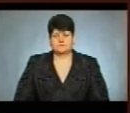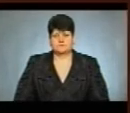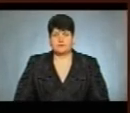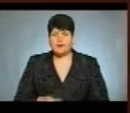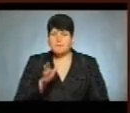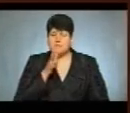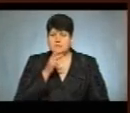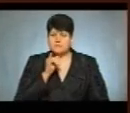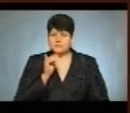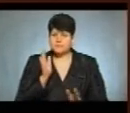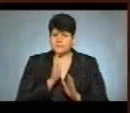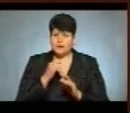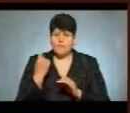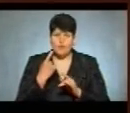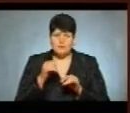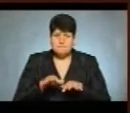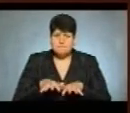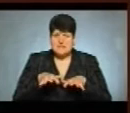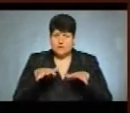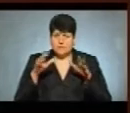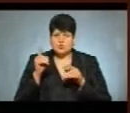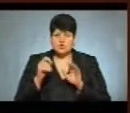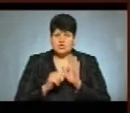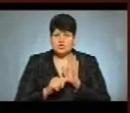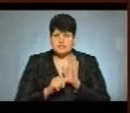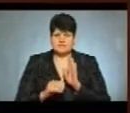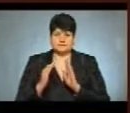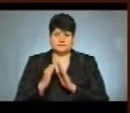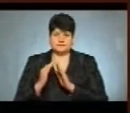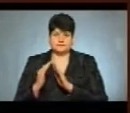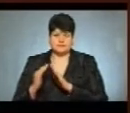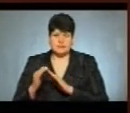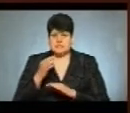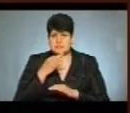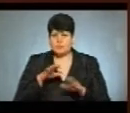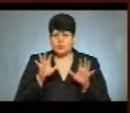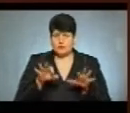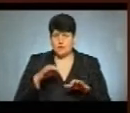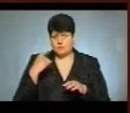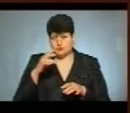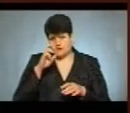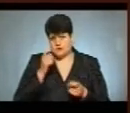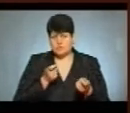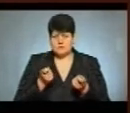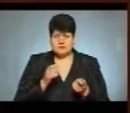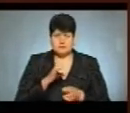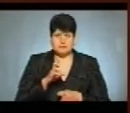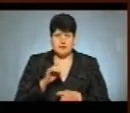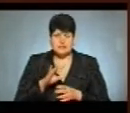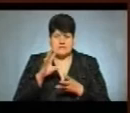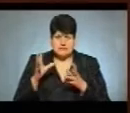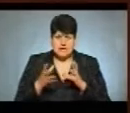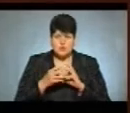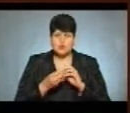час негоди в області підтопило 160 обійсть, розповів голова облдержадміністрації Степан Барна. Загальну